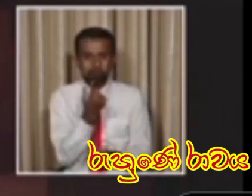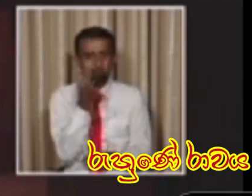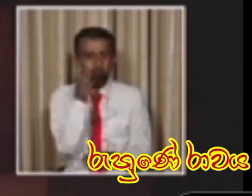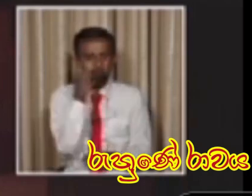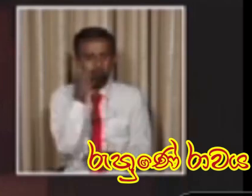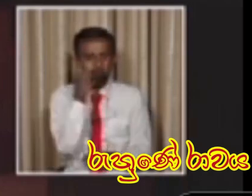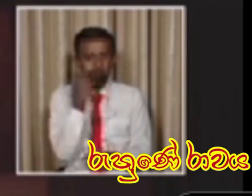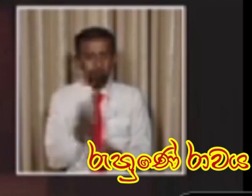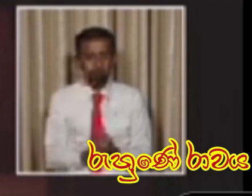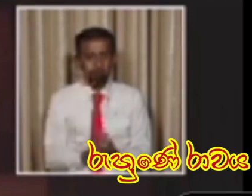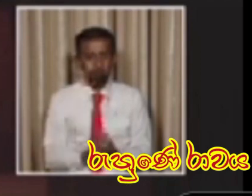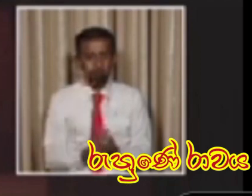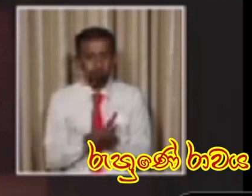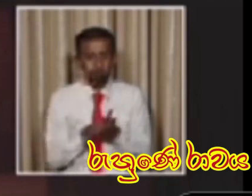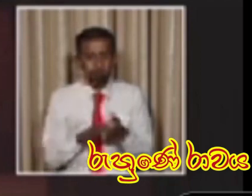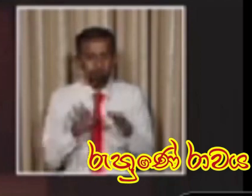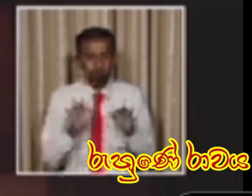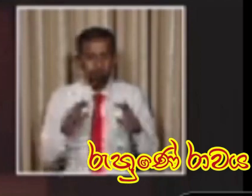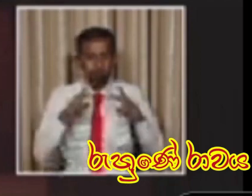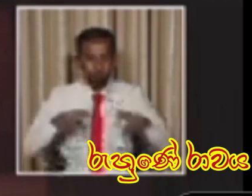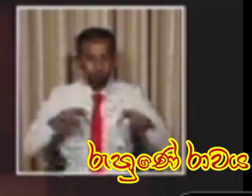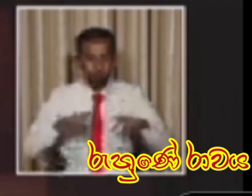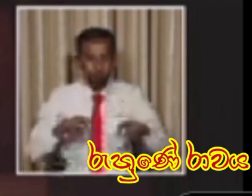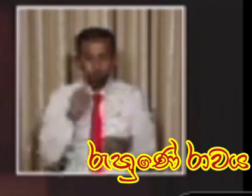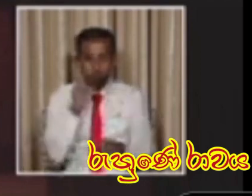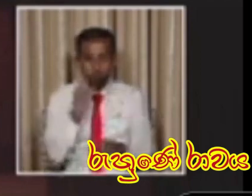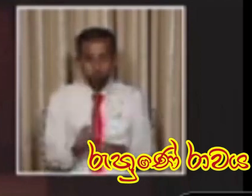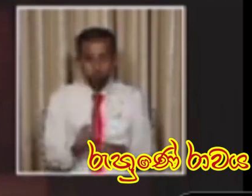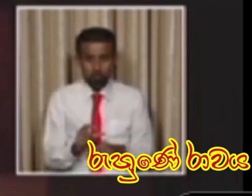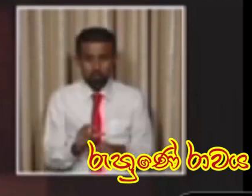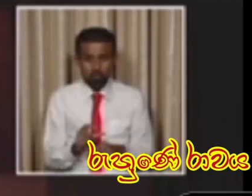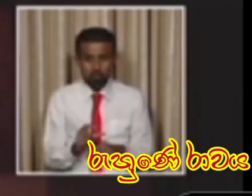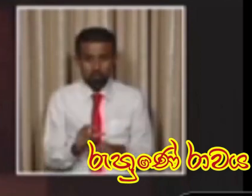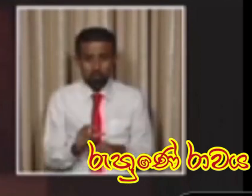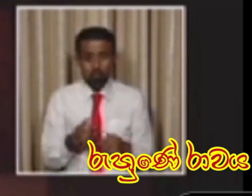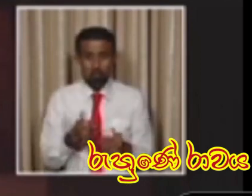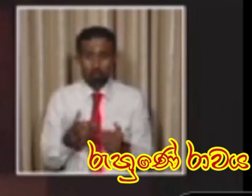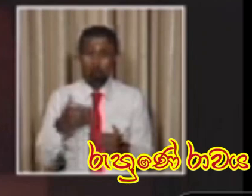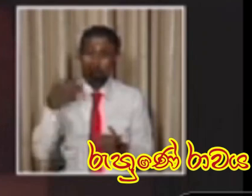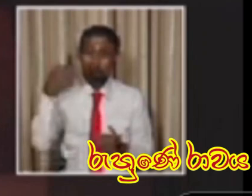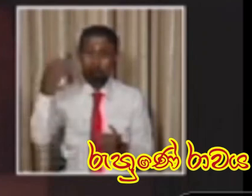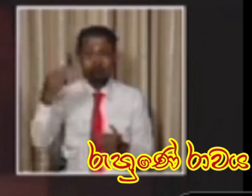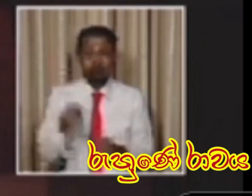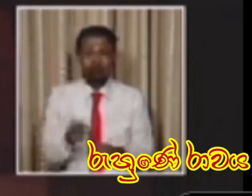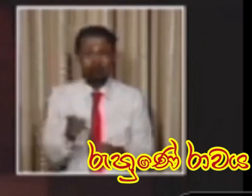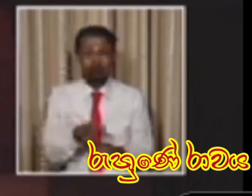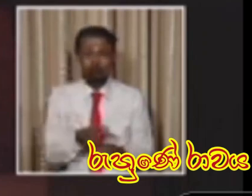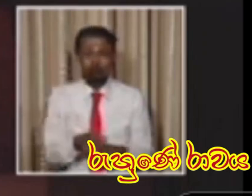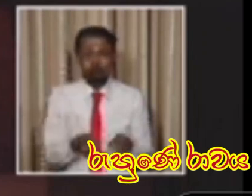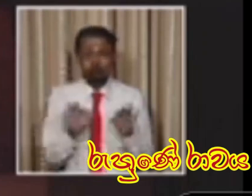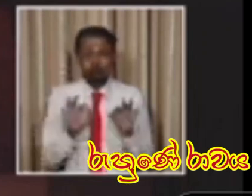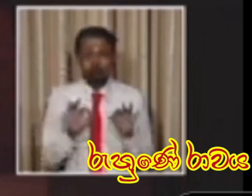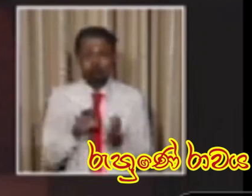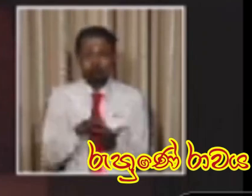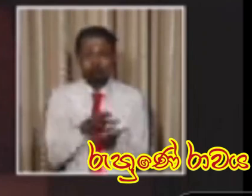ටික විධිමත්ව පරිශීලනය කරලා මේක අපි ඉදිරි දිනකට යහපත් විදිහට මේ